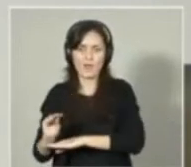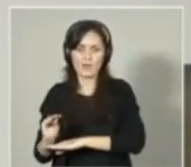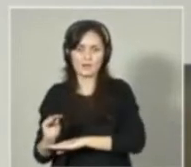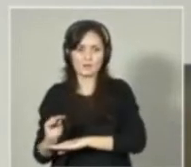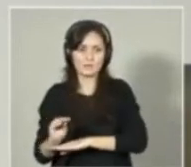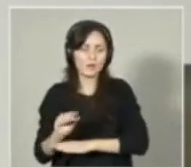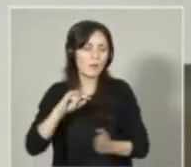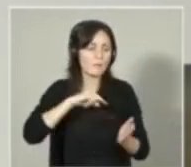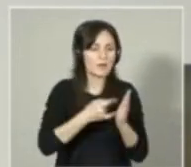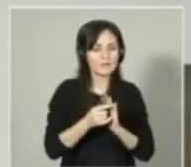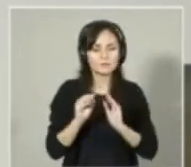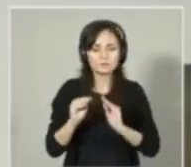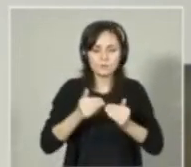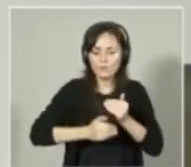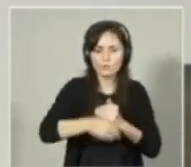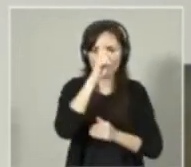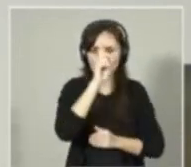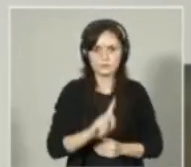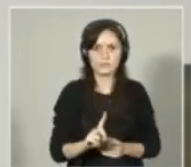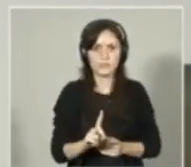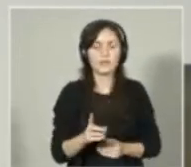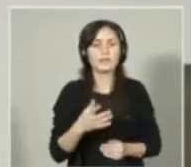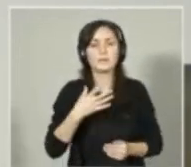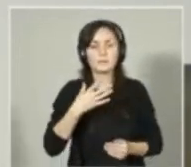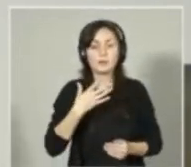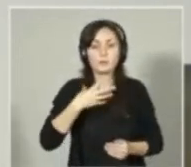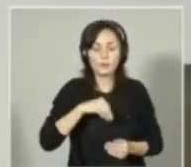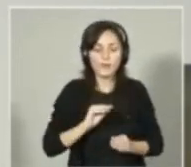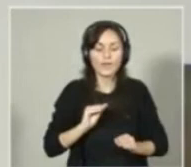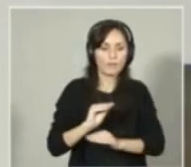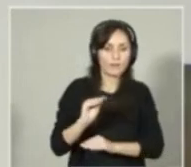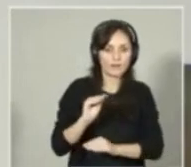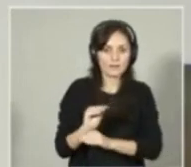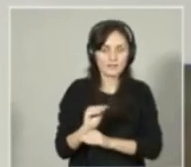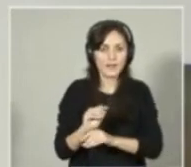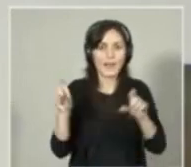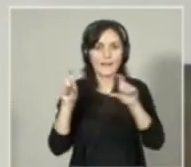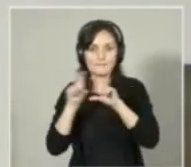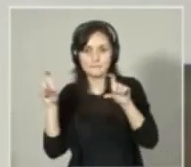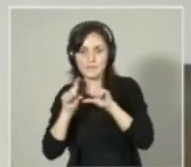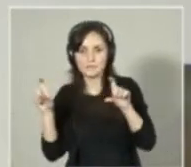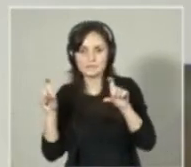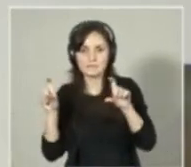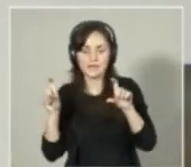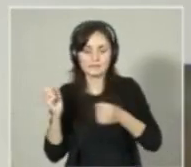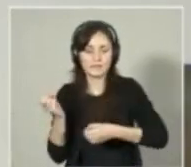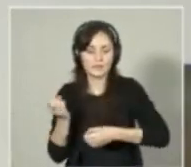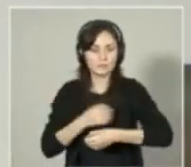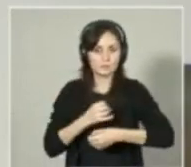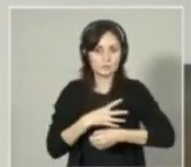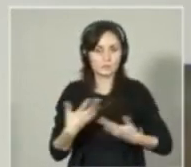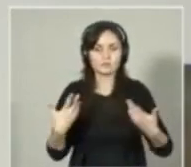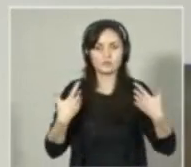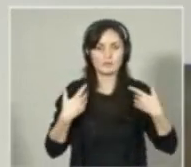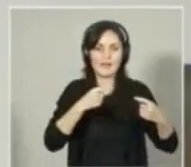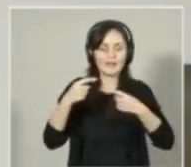plans a llarg termini, però podem dir que invertir encara més en empreses que es lucren gràcies al sofriment i la guerra no és el camí. Així que